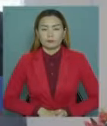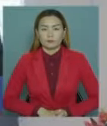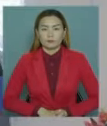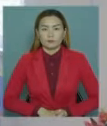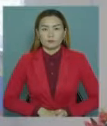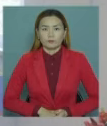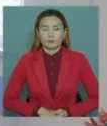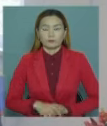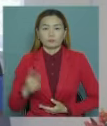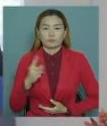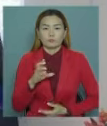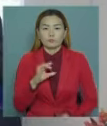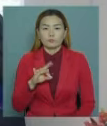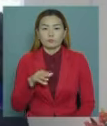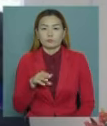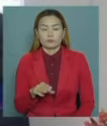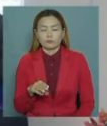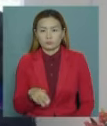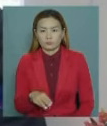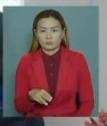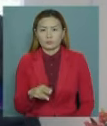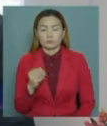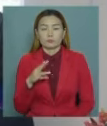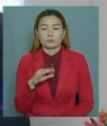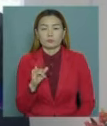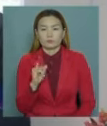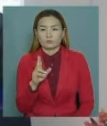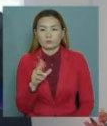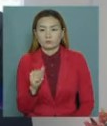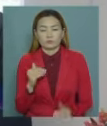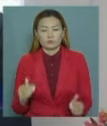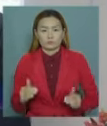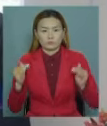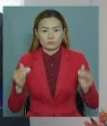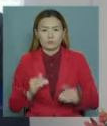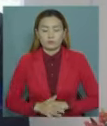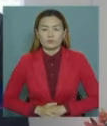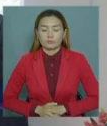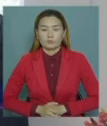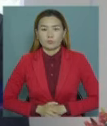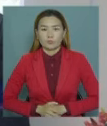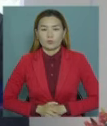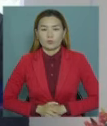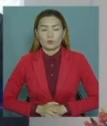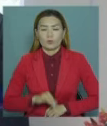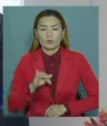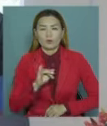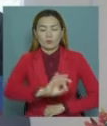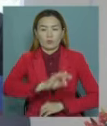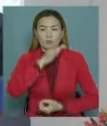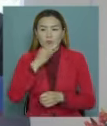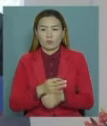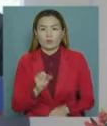Birinci sortta ondan jasalan nanın bağası qımbattaw keles sebeptere baylanıstı boldı. Olar on tartu kasiporna Jilaevskiy jawapkerchilik